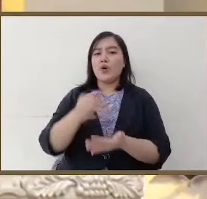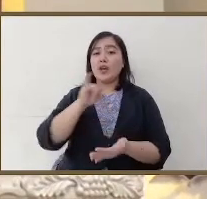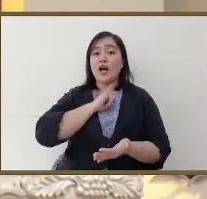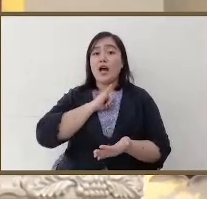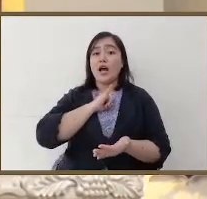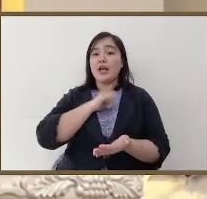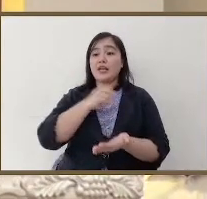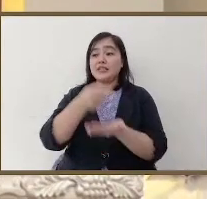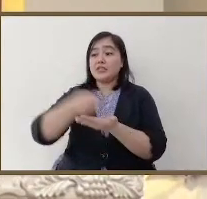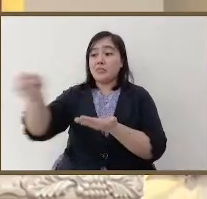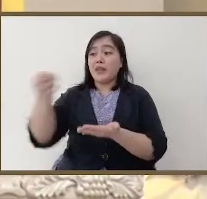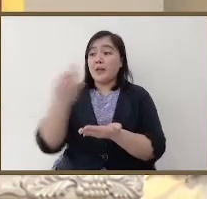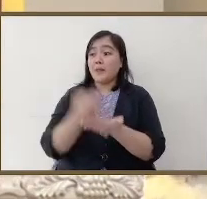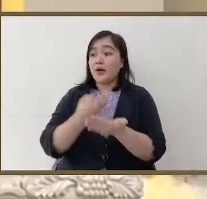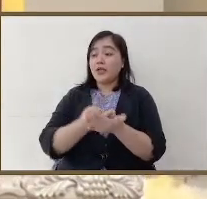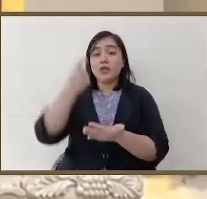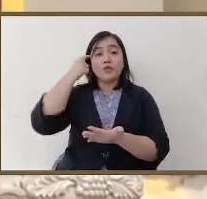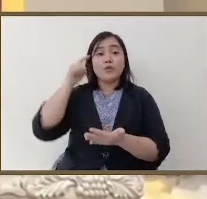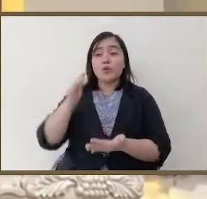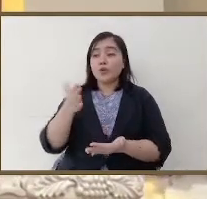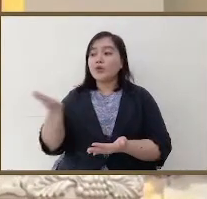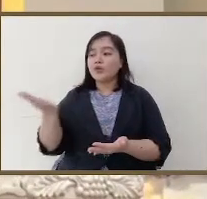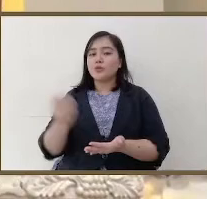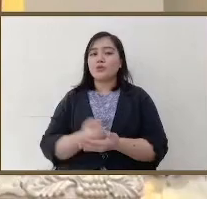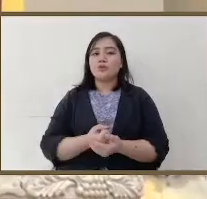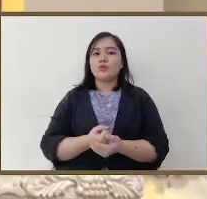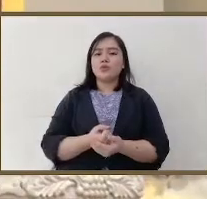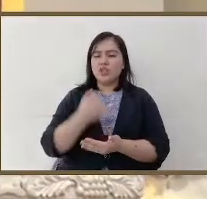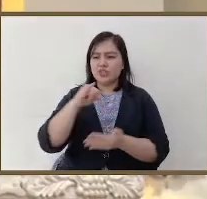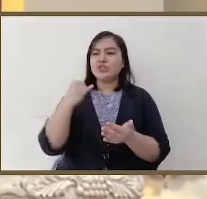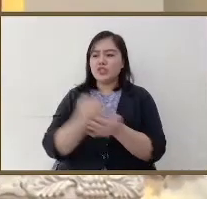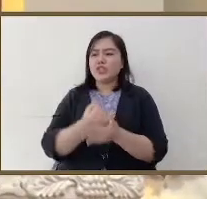Yan naman sinasabi ko lahat sa mga kamanggagawa ko eh.